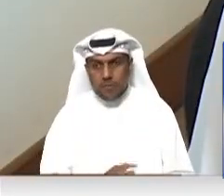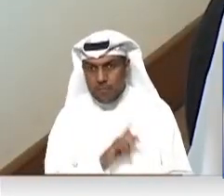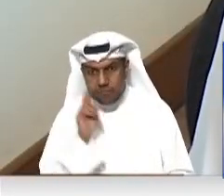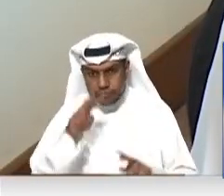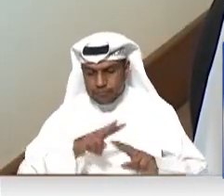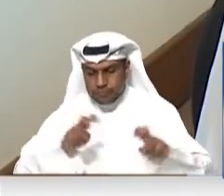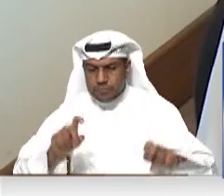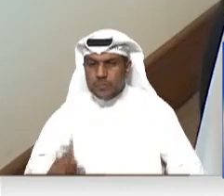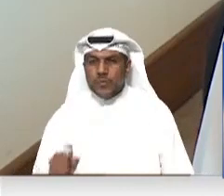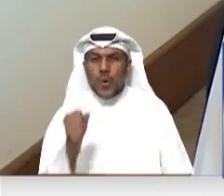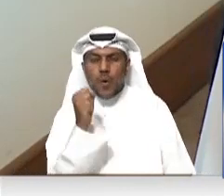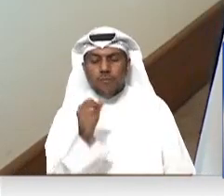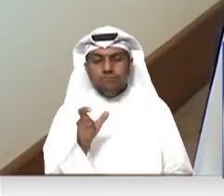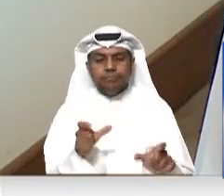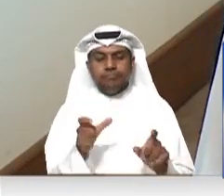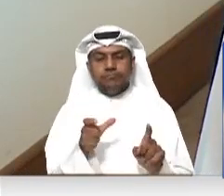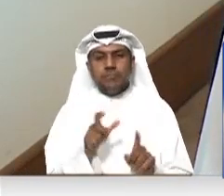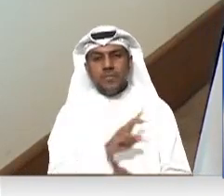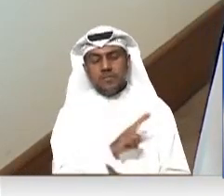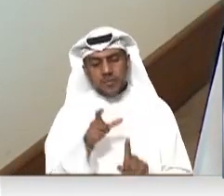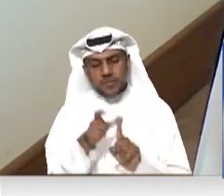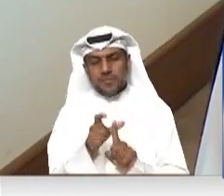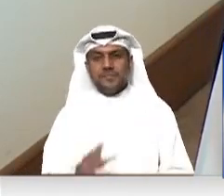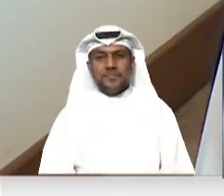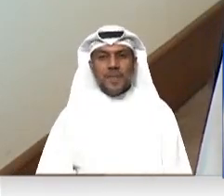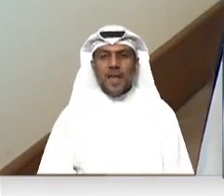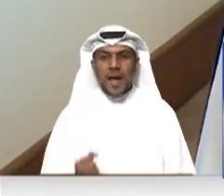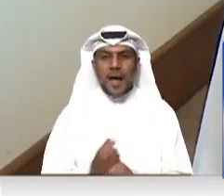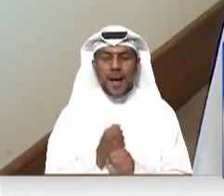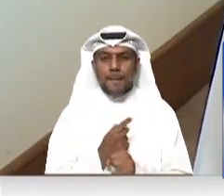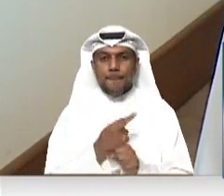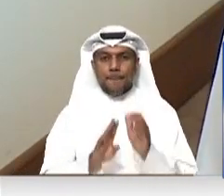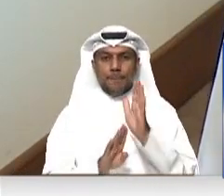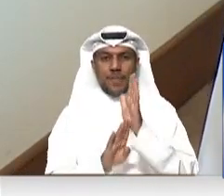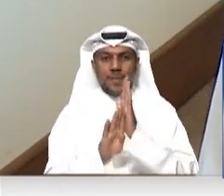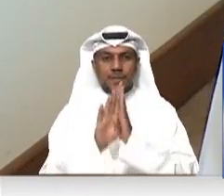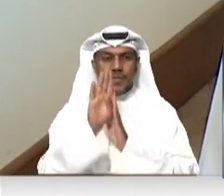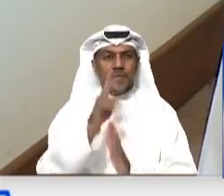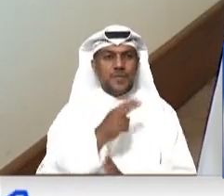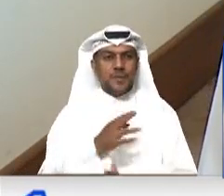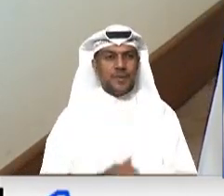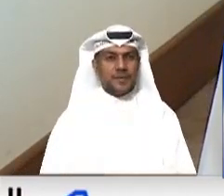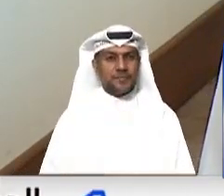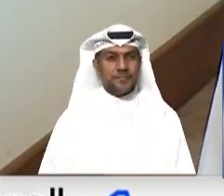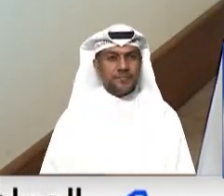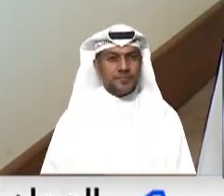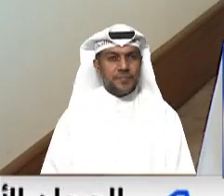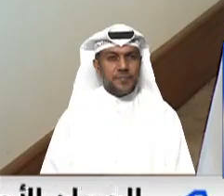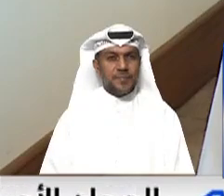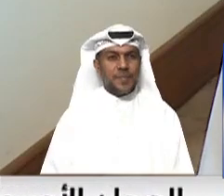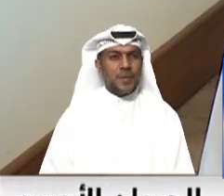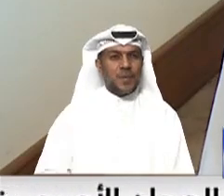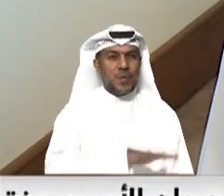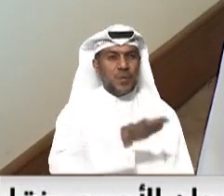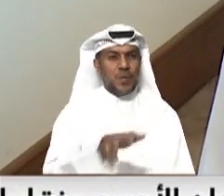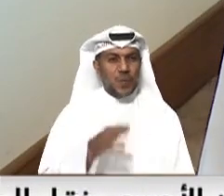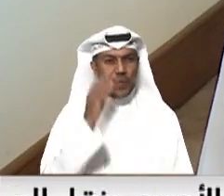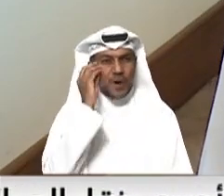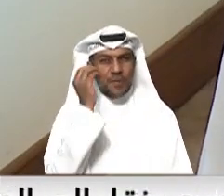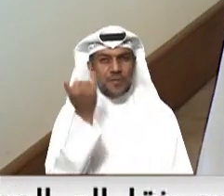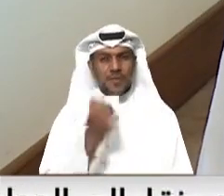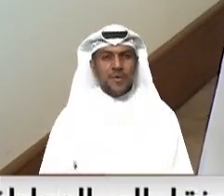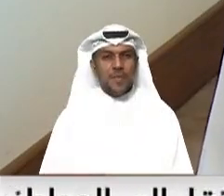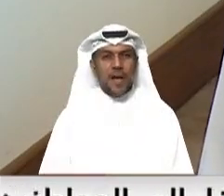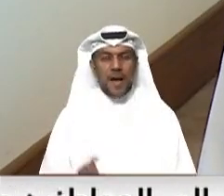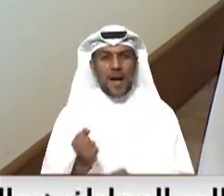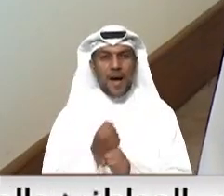على النظام، وتابع لها أكثر من 590 جهة فرعية، كلهم يستخدمون النظام بشكل يومي ويتراسلون